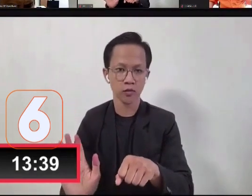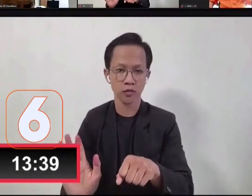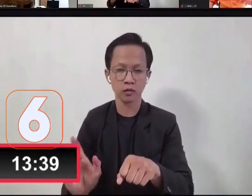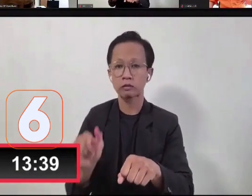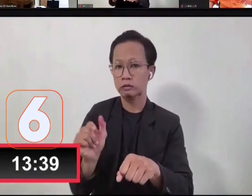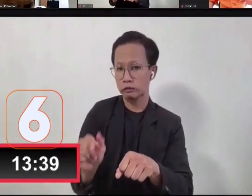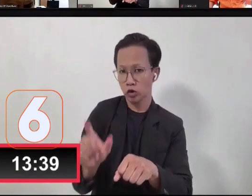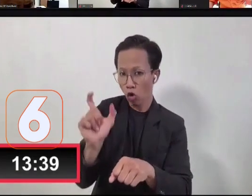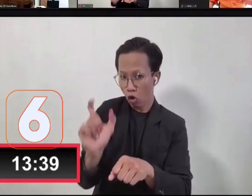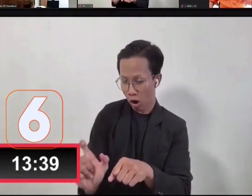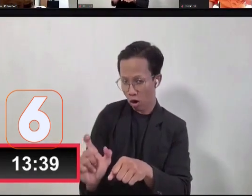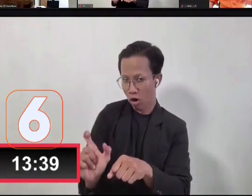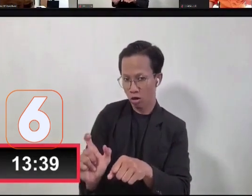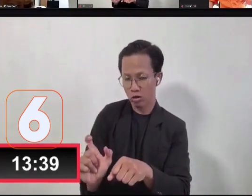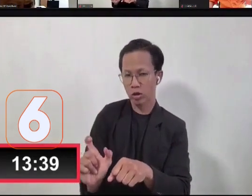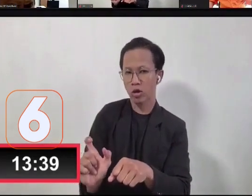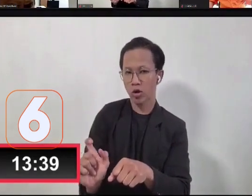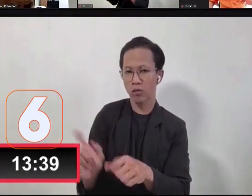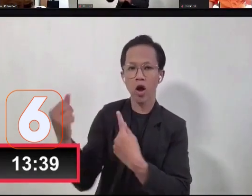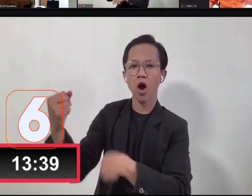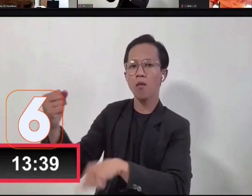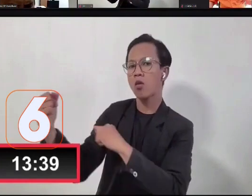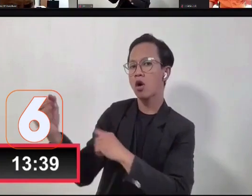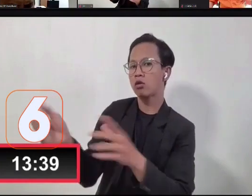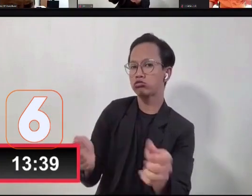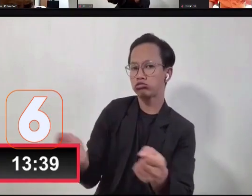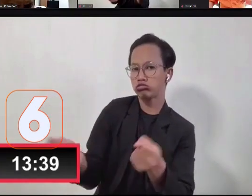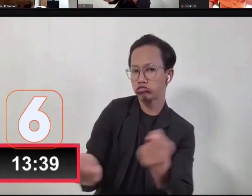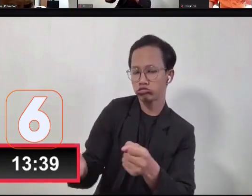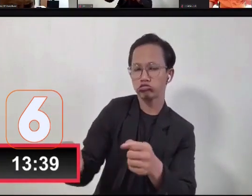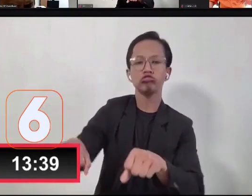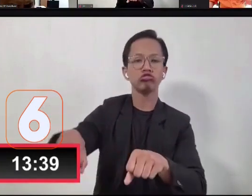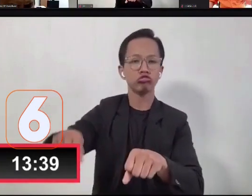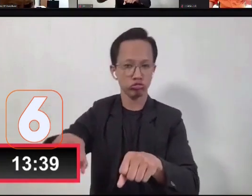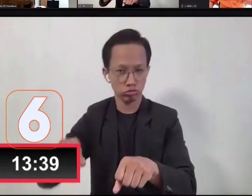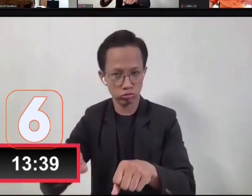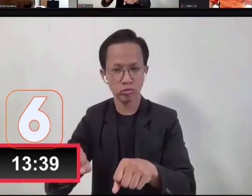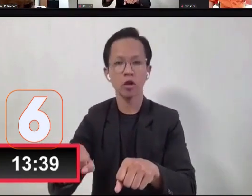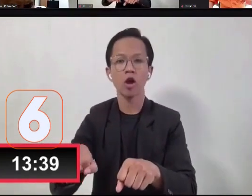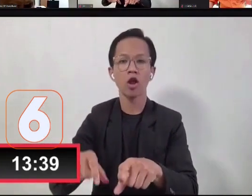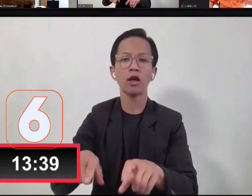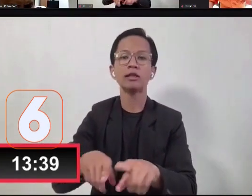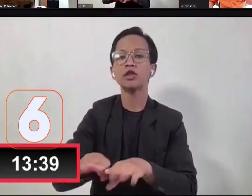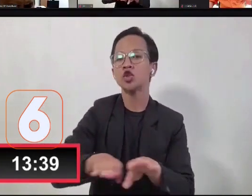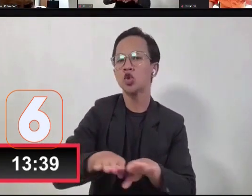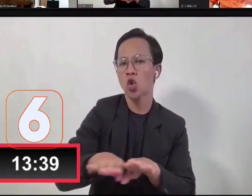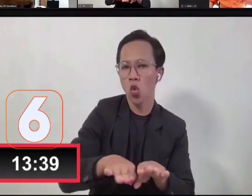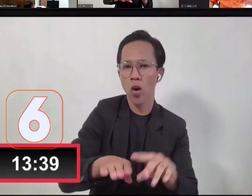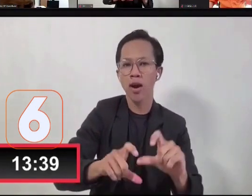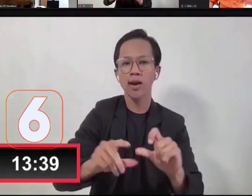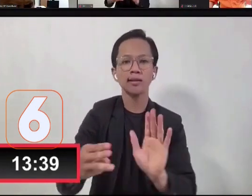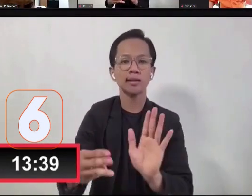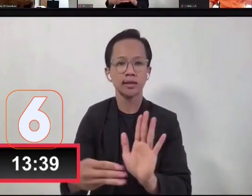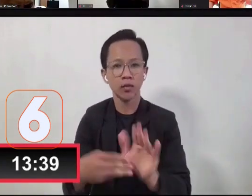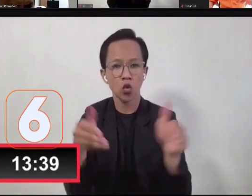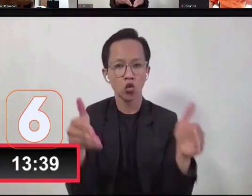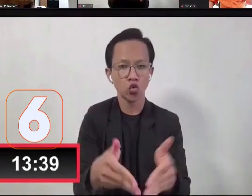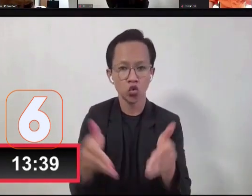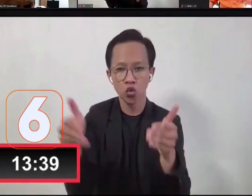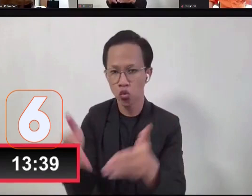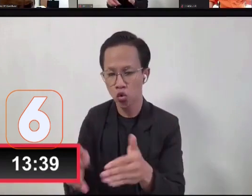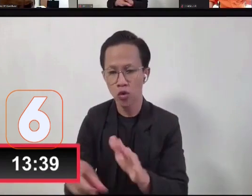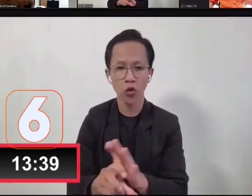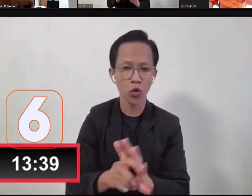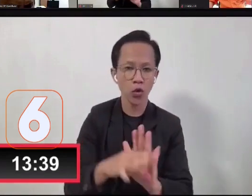pengemudi tersebut memenuhi kompetensi dalam mengemudi sesuai dengan jenis sim yang dimohonkan dan harus memenuhi persyaratan yang ditetapkan seperti usia kesehatan